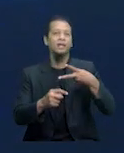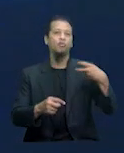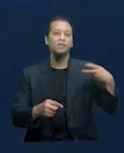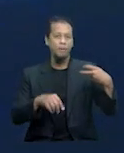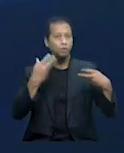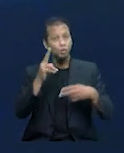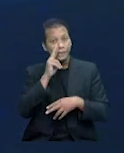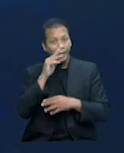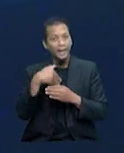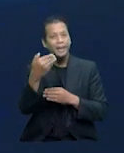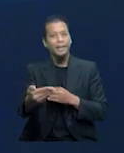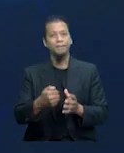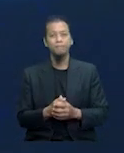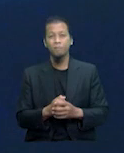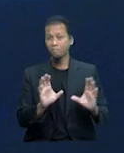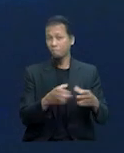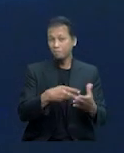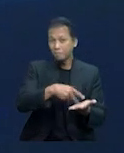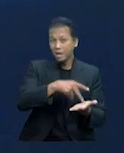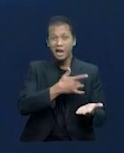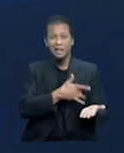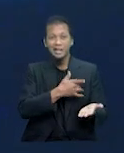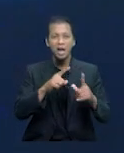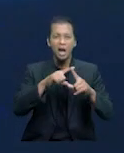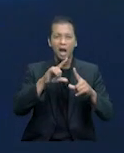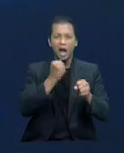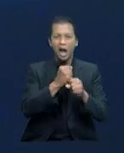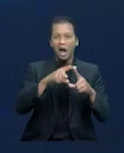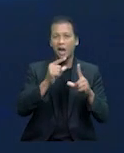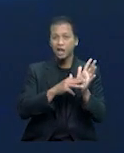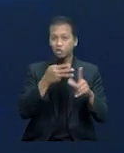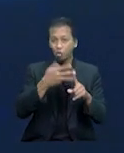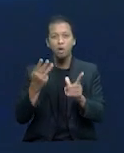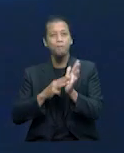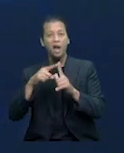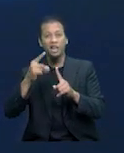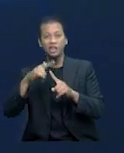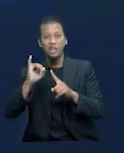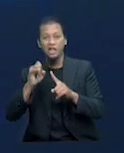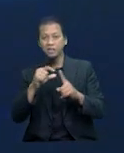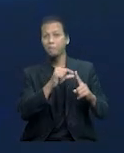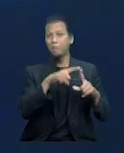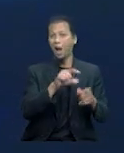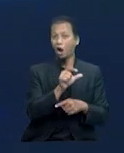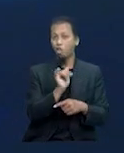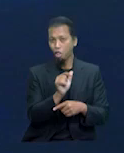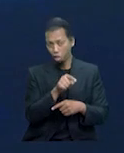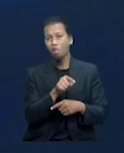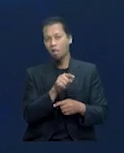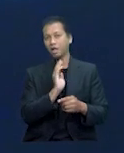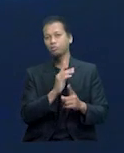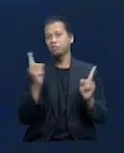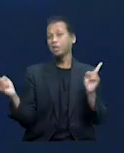mendatang. Para pemain Argentina diantaranya Alejandro Garnacho, Emiliano Martinez, dan Rodrigo De Paul disambut hangat secara langsung oleh